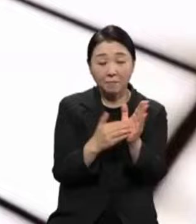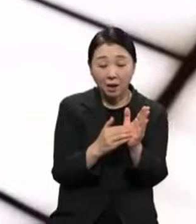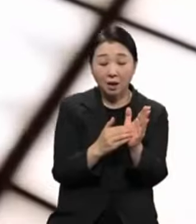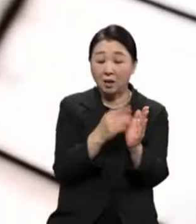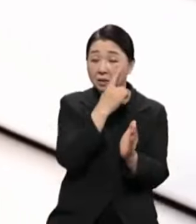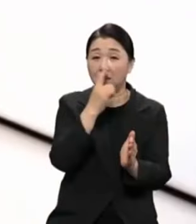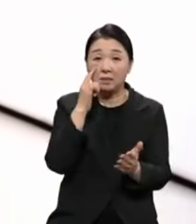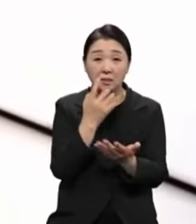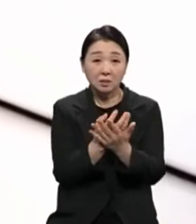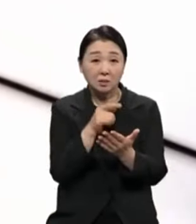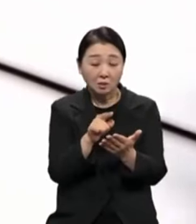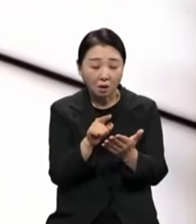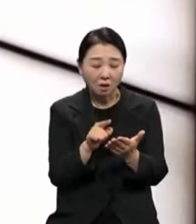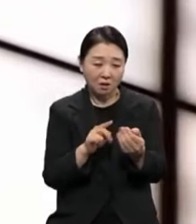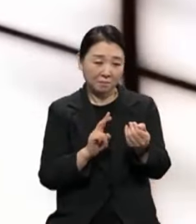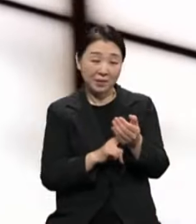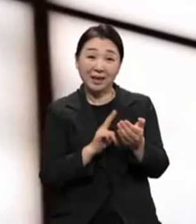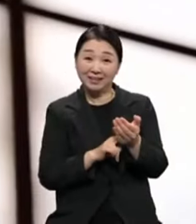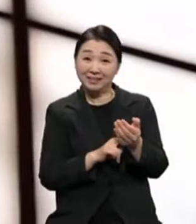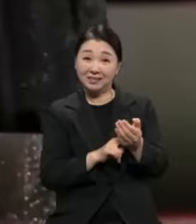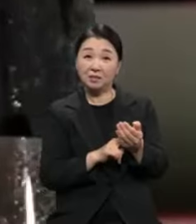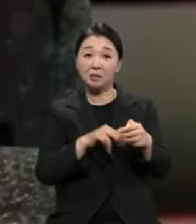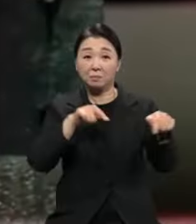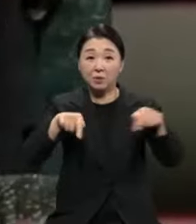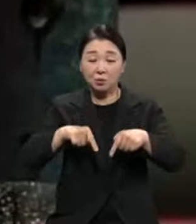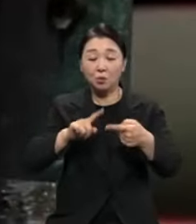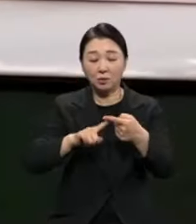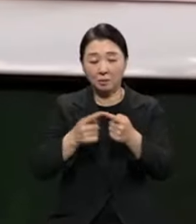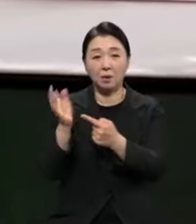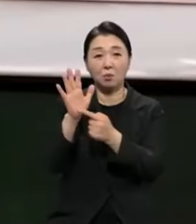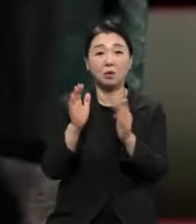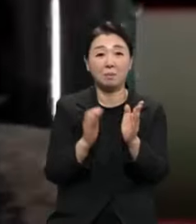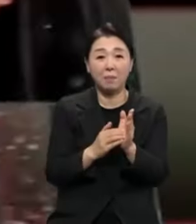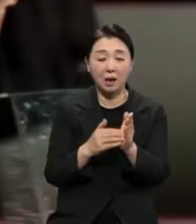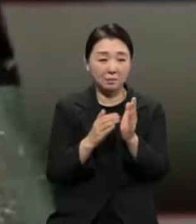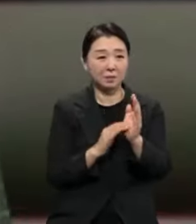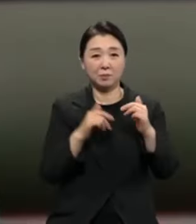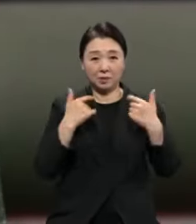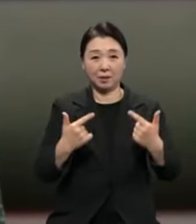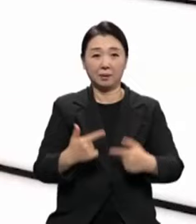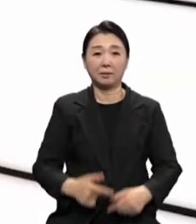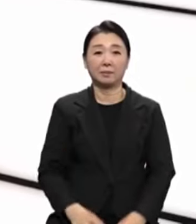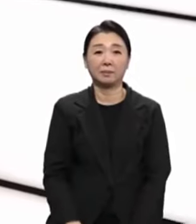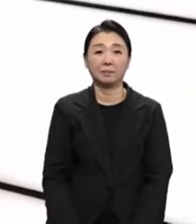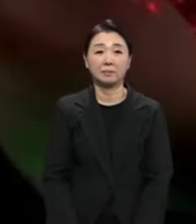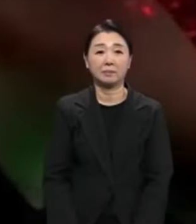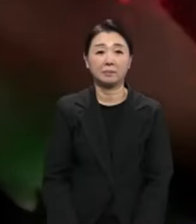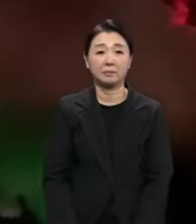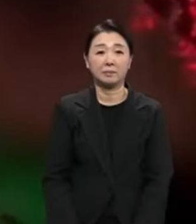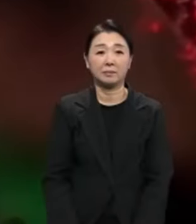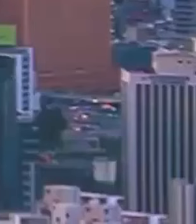조작됐다고 주장한 증거들은 비하인드 비디오를 통해 공개된 것이고 비밀도 아니라고 했습니다.